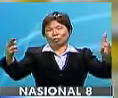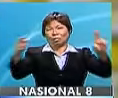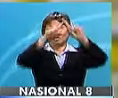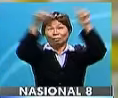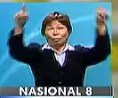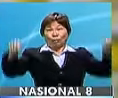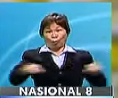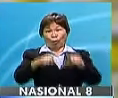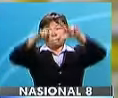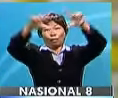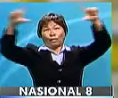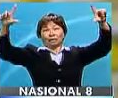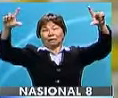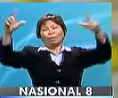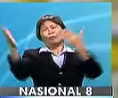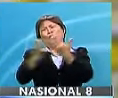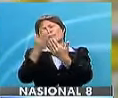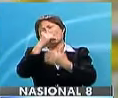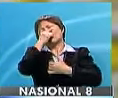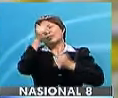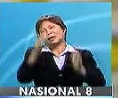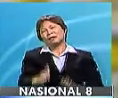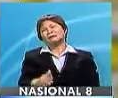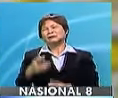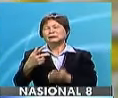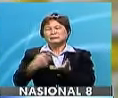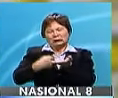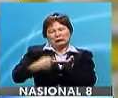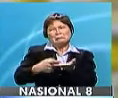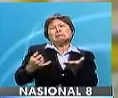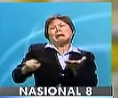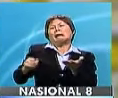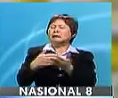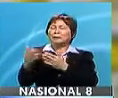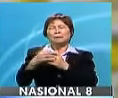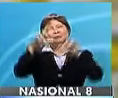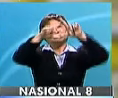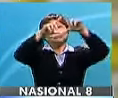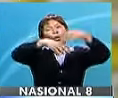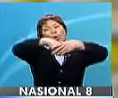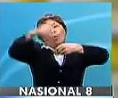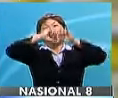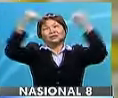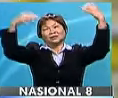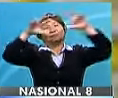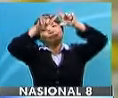besar di luar stadium bagi kemudahan peminat yang gagal mendapatkan tiket menyaksikan perlawanan.